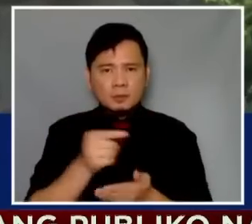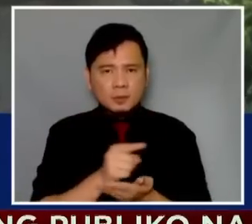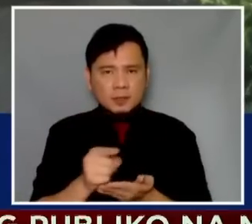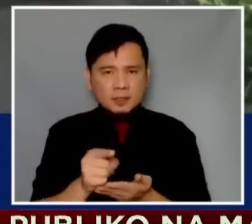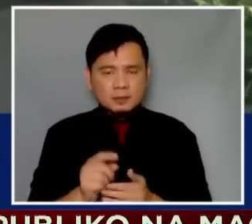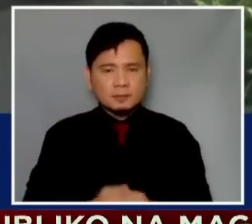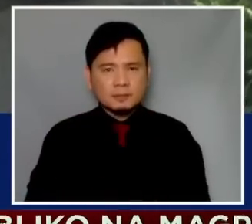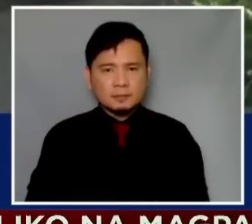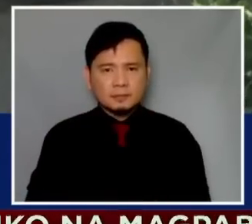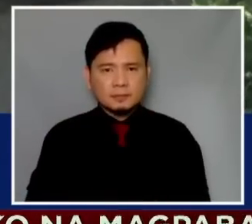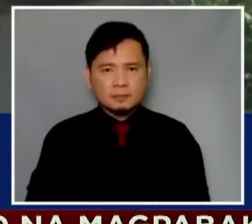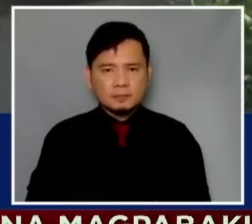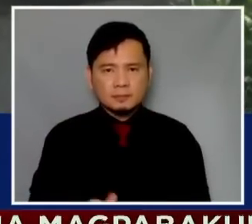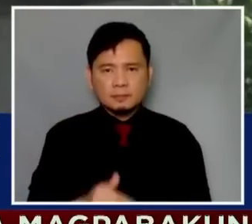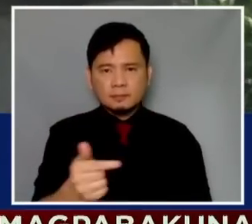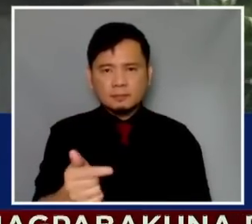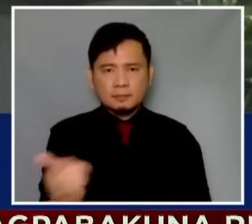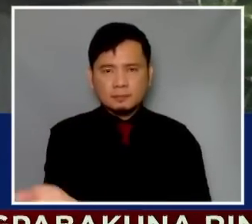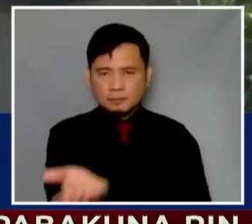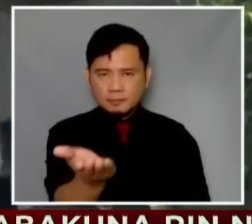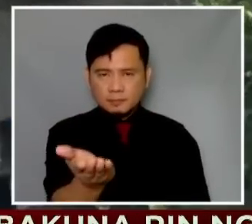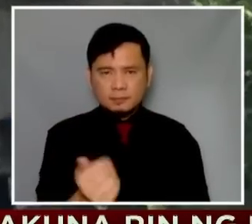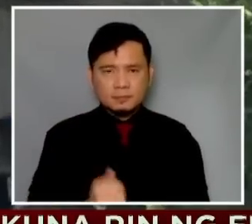Ani Perez, ABS-CBN News.